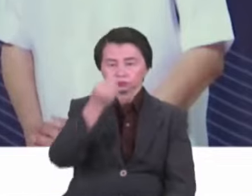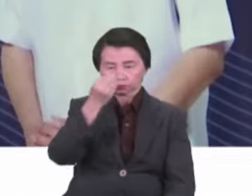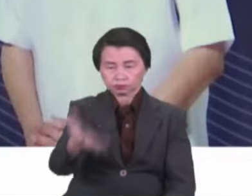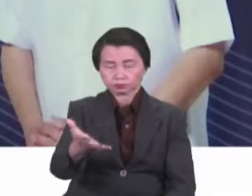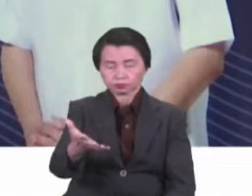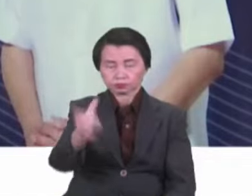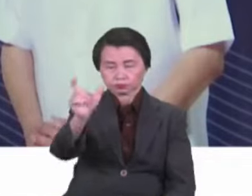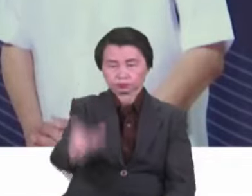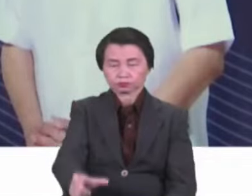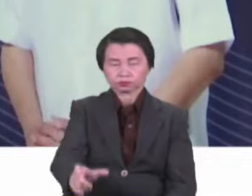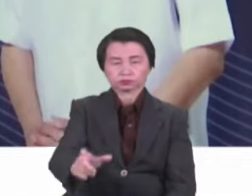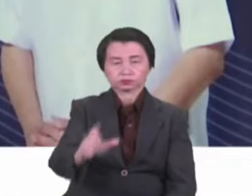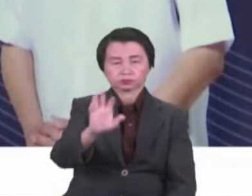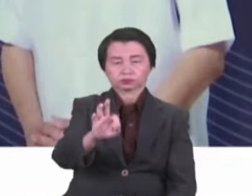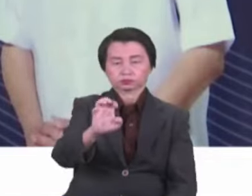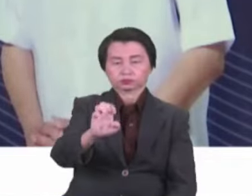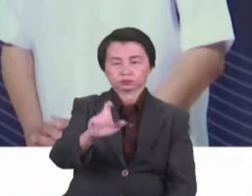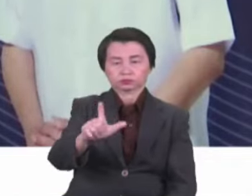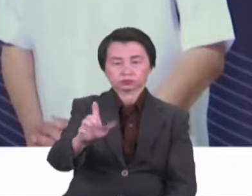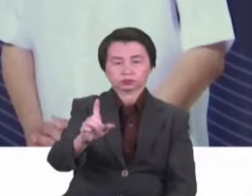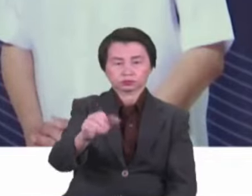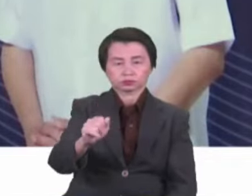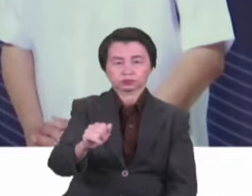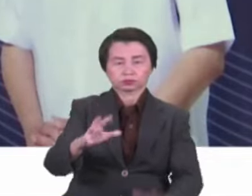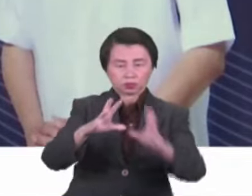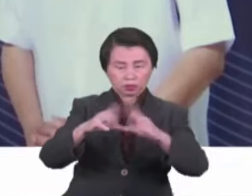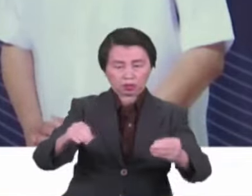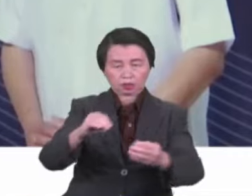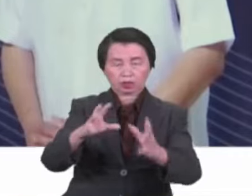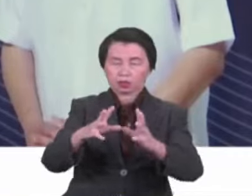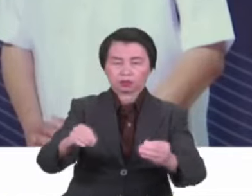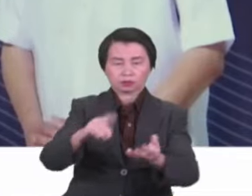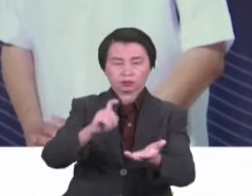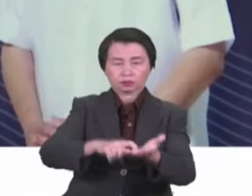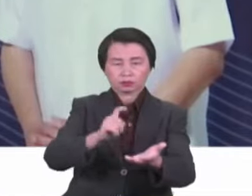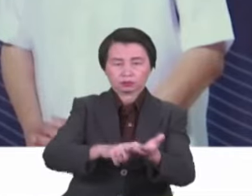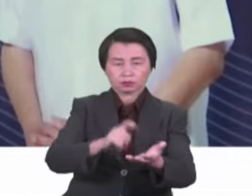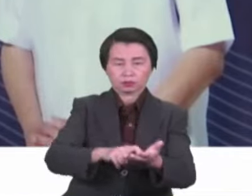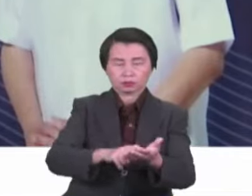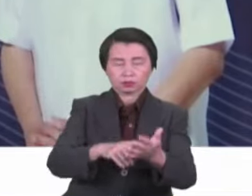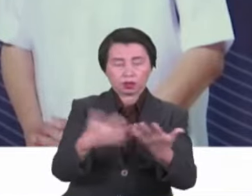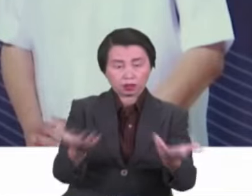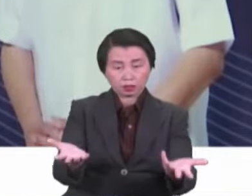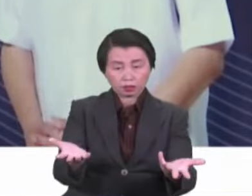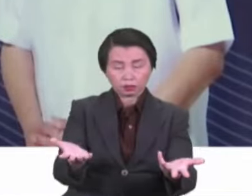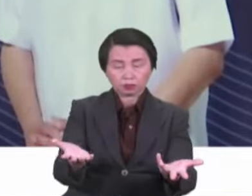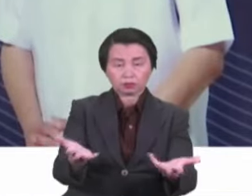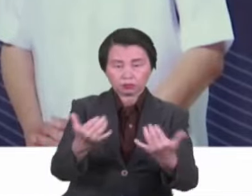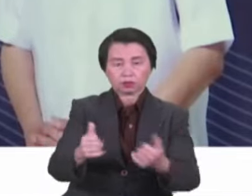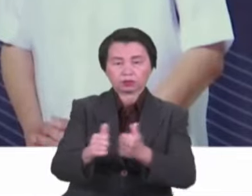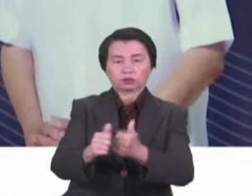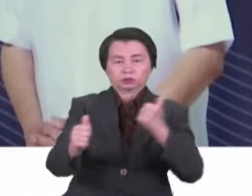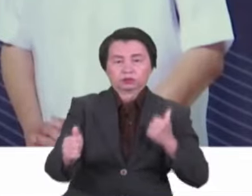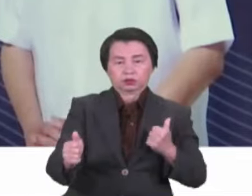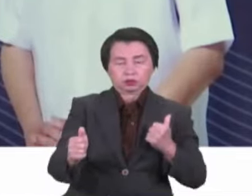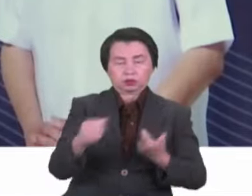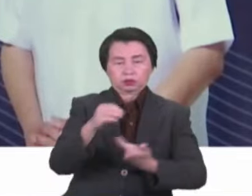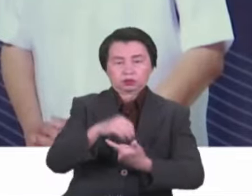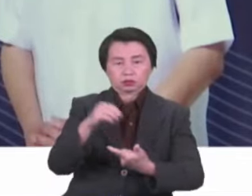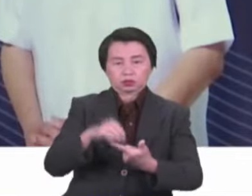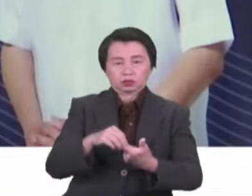besar, jangan setakat kita selesaikan hutang tetapi ambil tindakan bagaimana nak mengelakkan